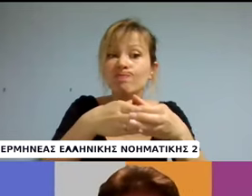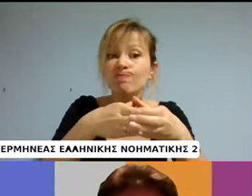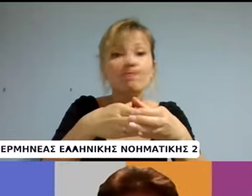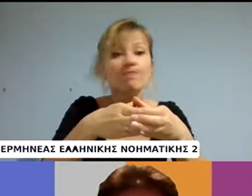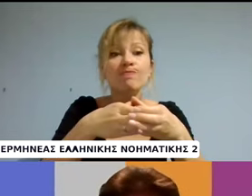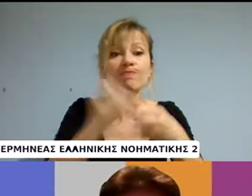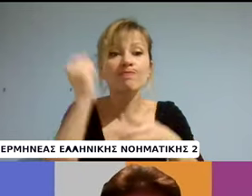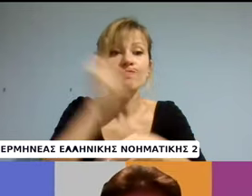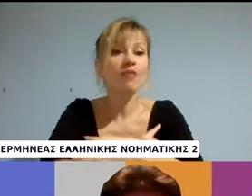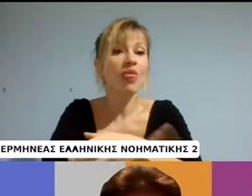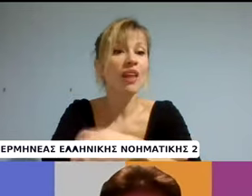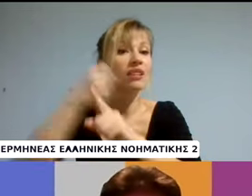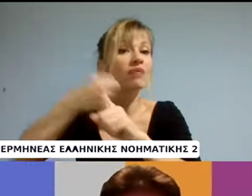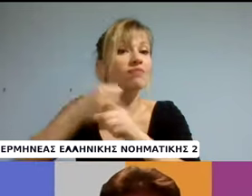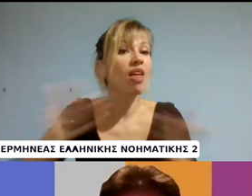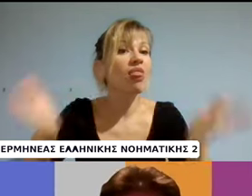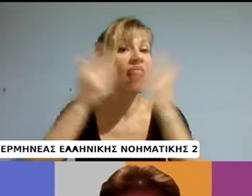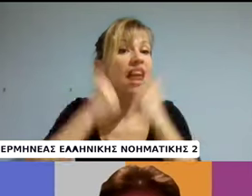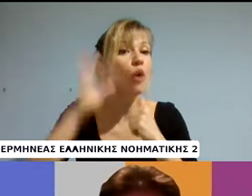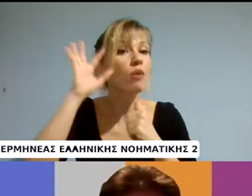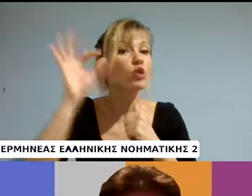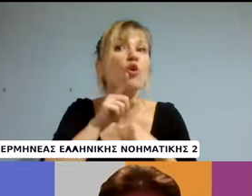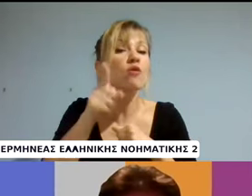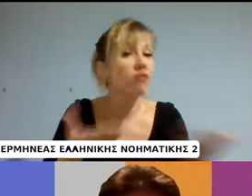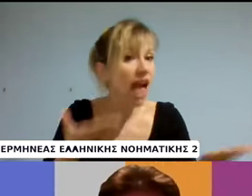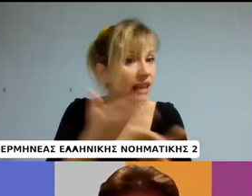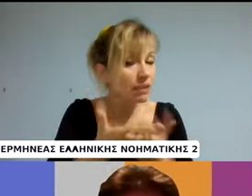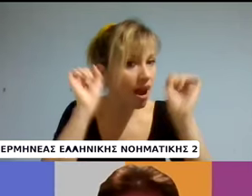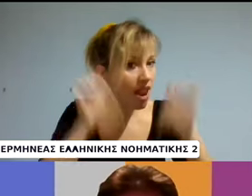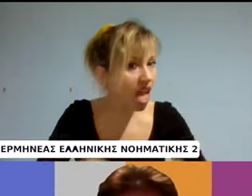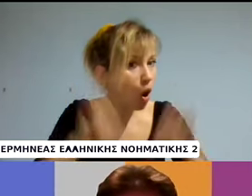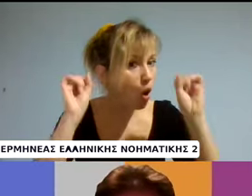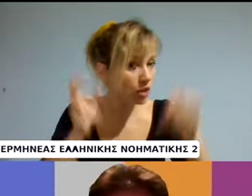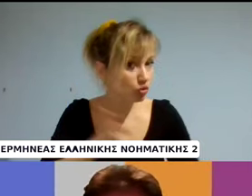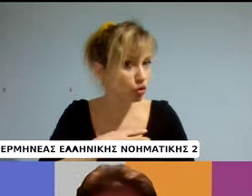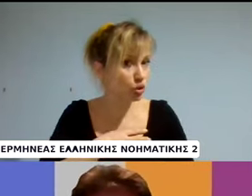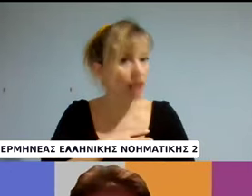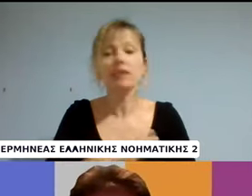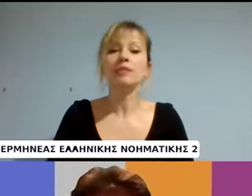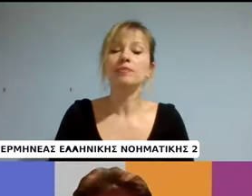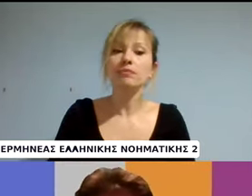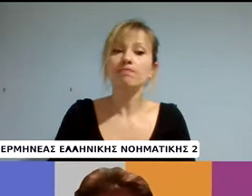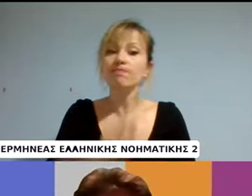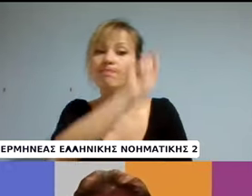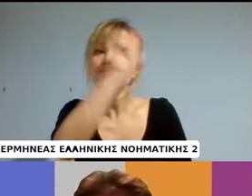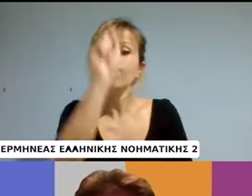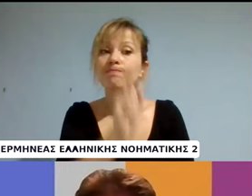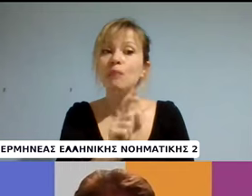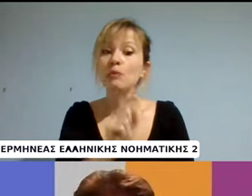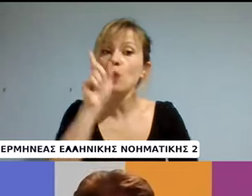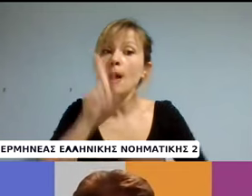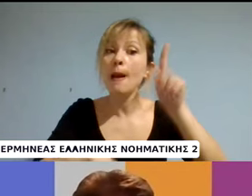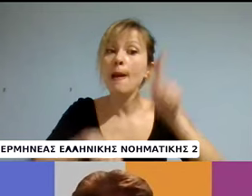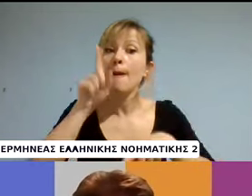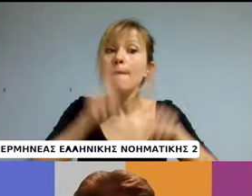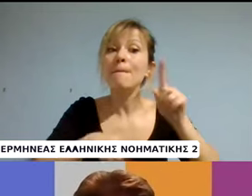μέλλον ποιος ξέρει, για να προωθηθεί αυτό το αίτημα. Είναι έτσι ή ισχύουν και άλλες προϋποθέσεις? Μήπως μόνο ορισμένα επαγγέλματα μπορούν να